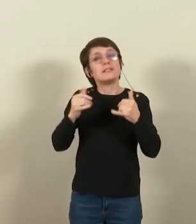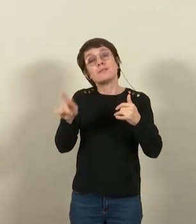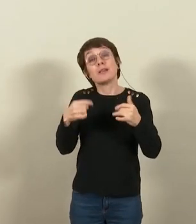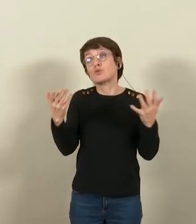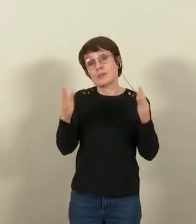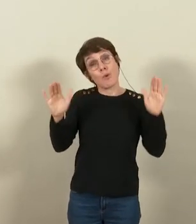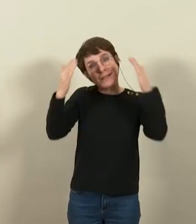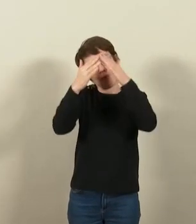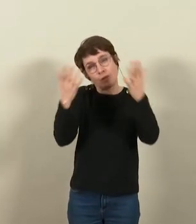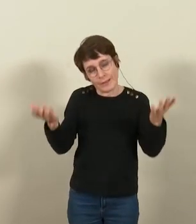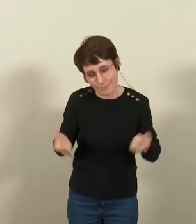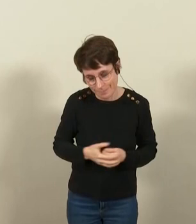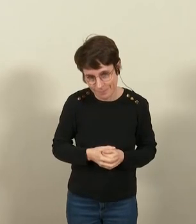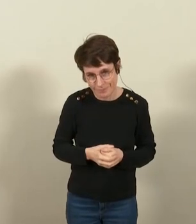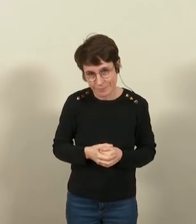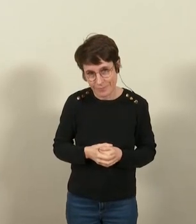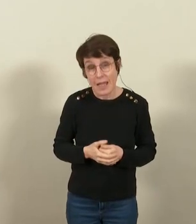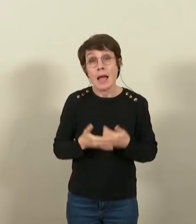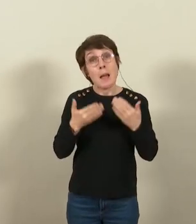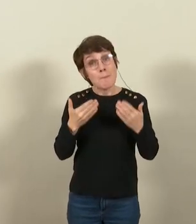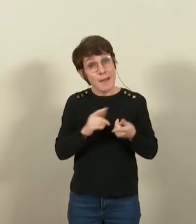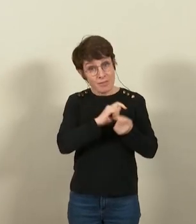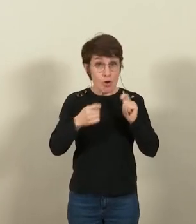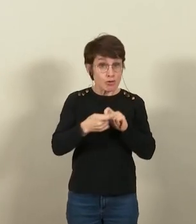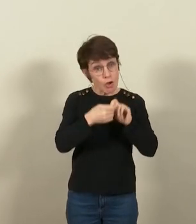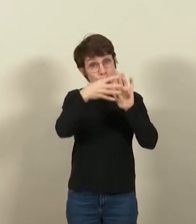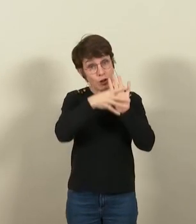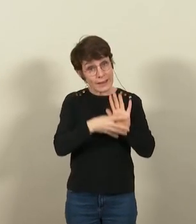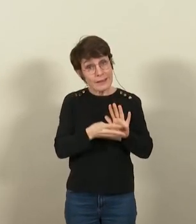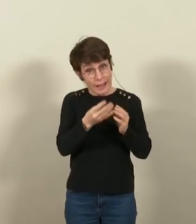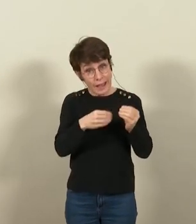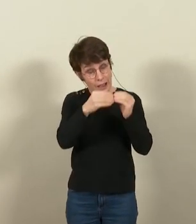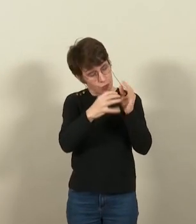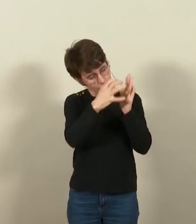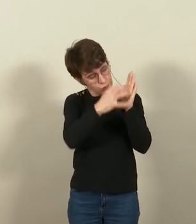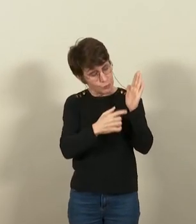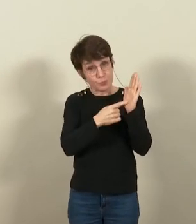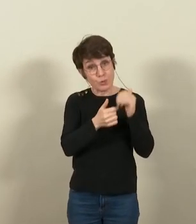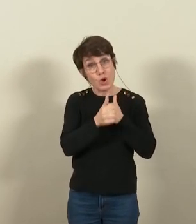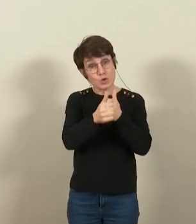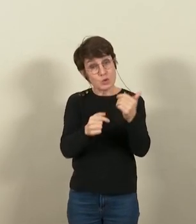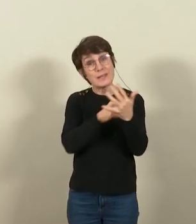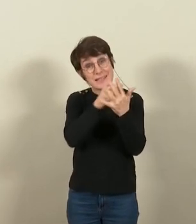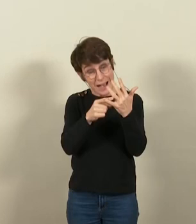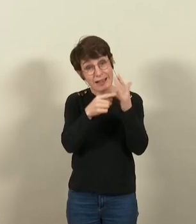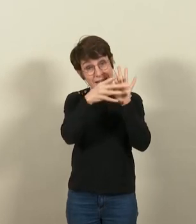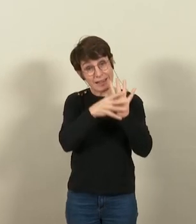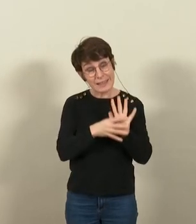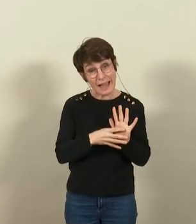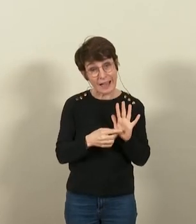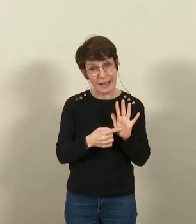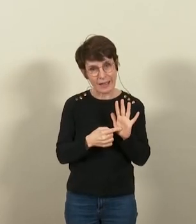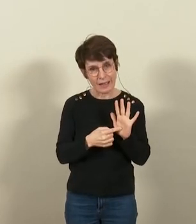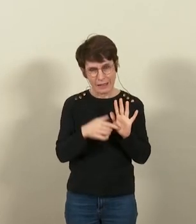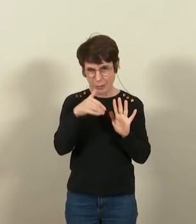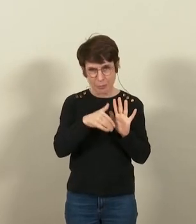d'Oren avant les subventions donc au projet des associations seront accordées sur la base de cinq critères très larges